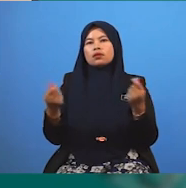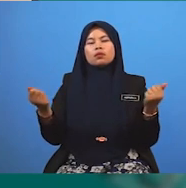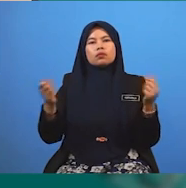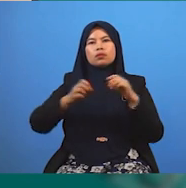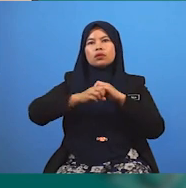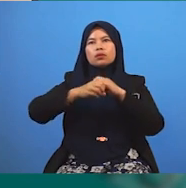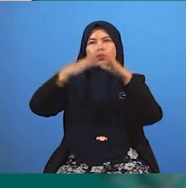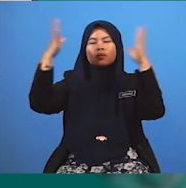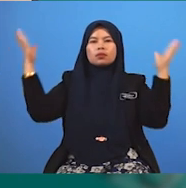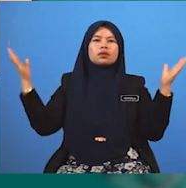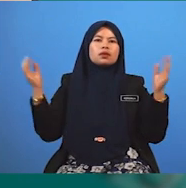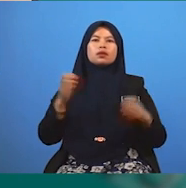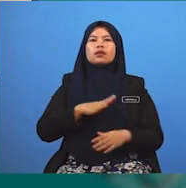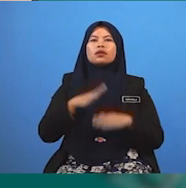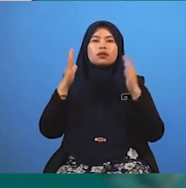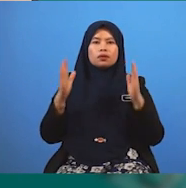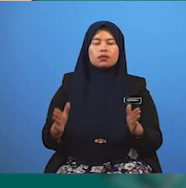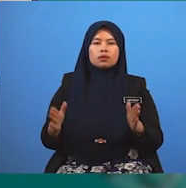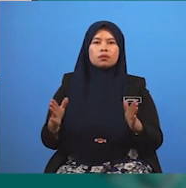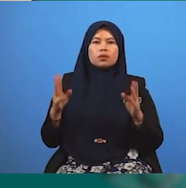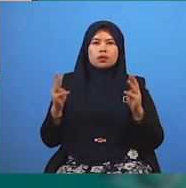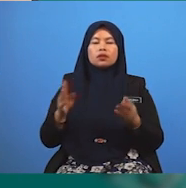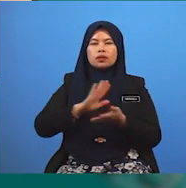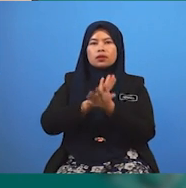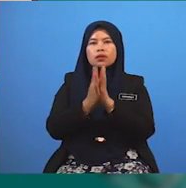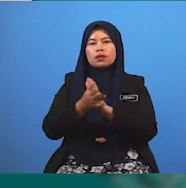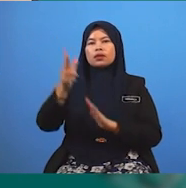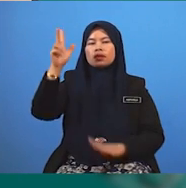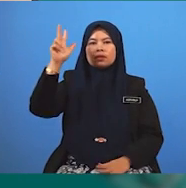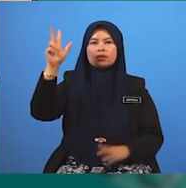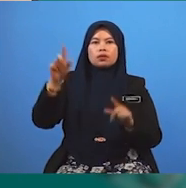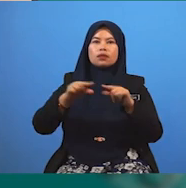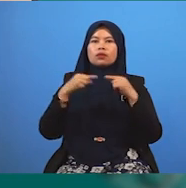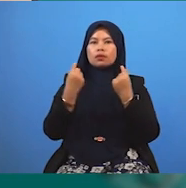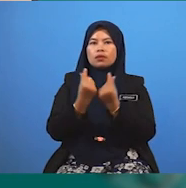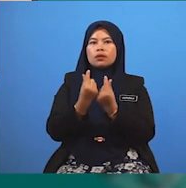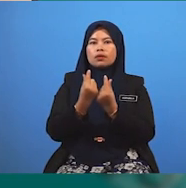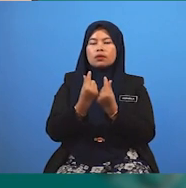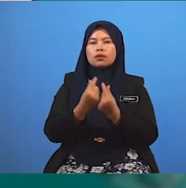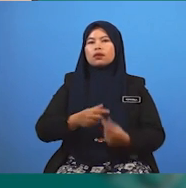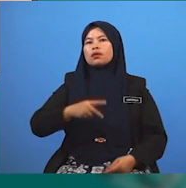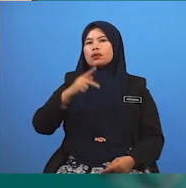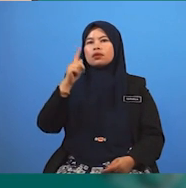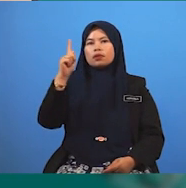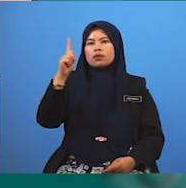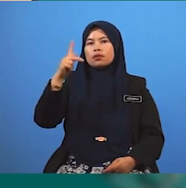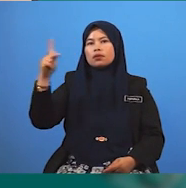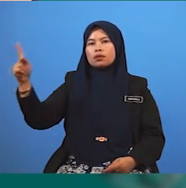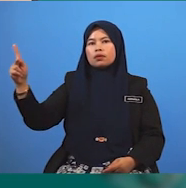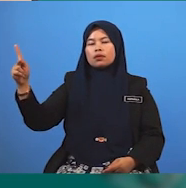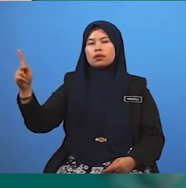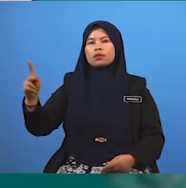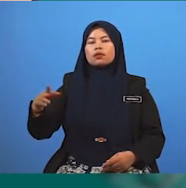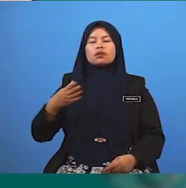manusia menjadi tiga golongan, iaitu golongan kanan. Alangkah mulianya golongan kanan itu